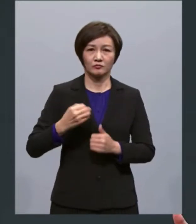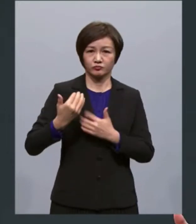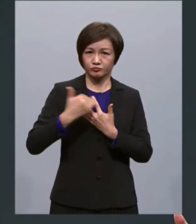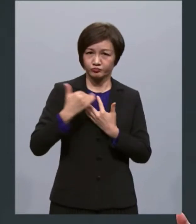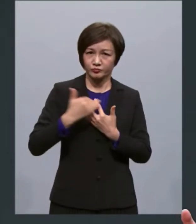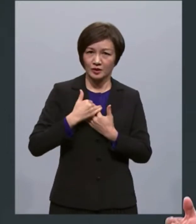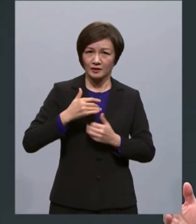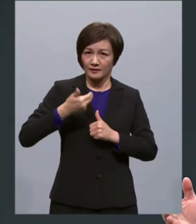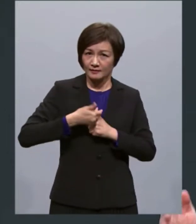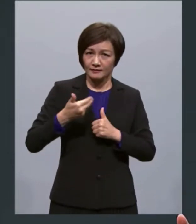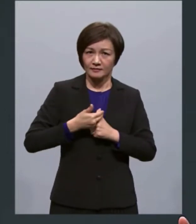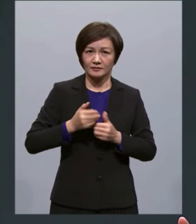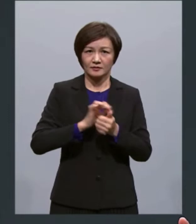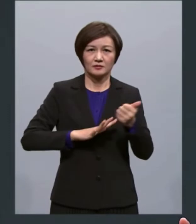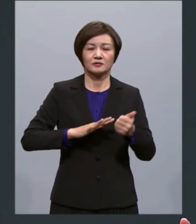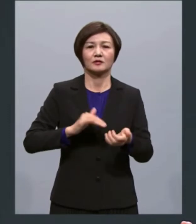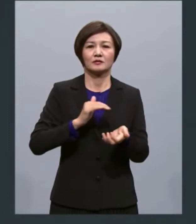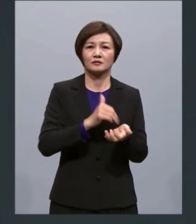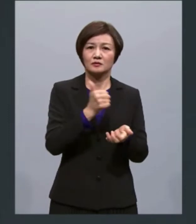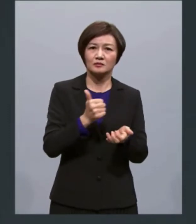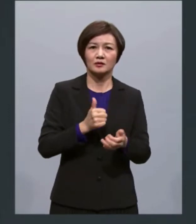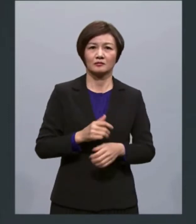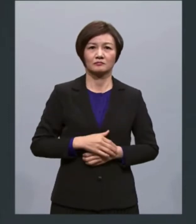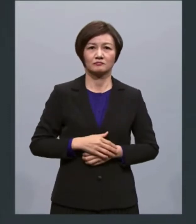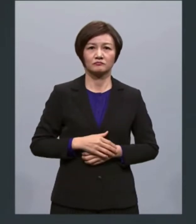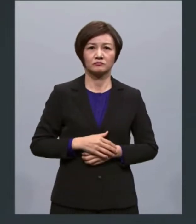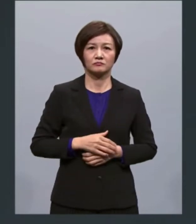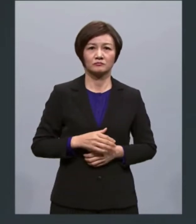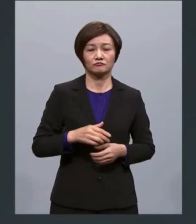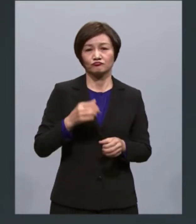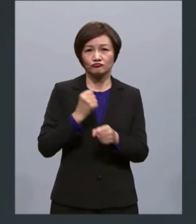市长或者是当医生的时候执行业务。